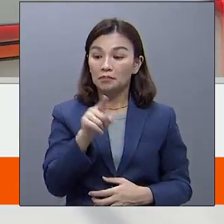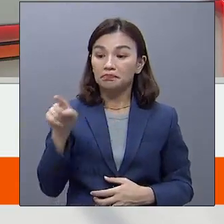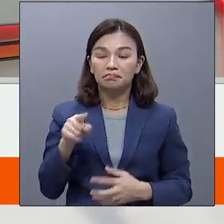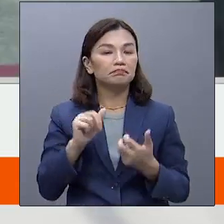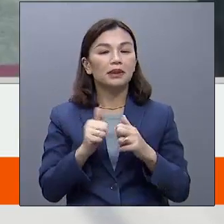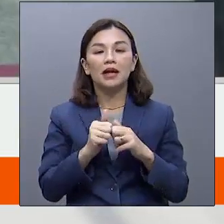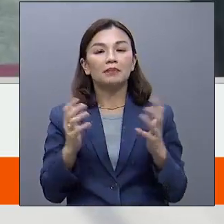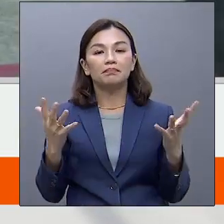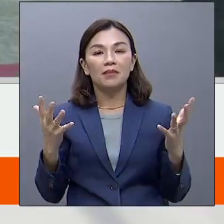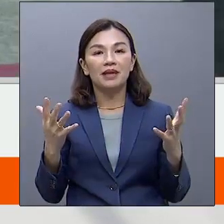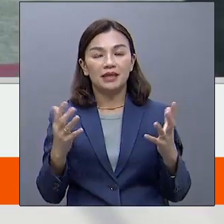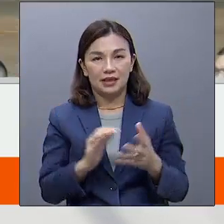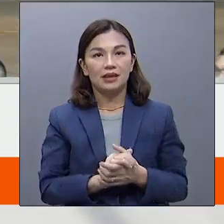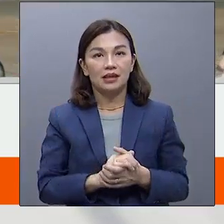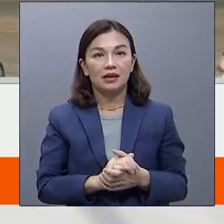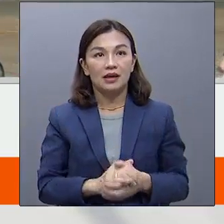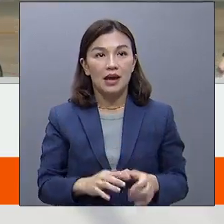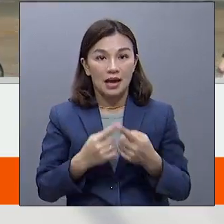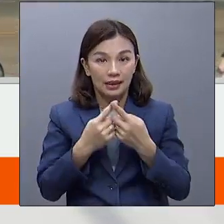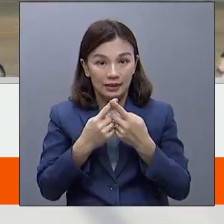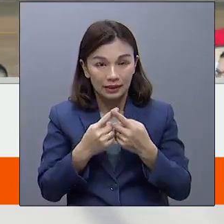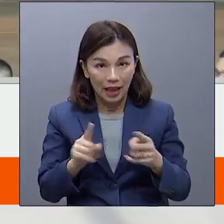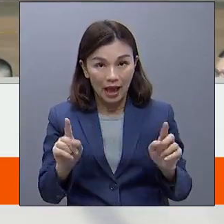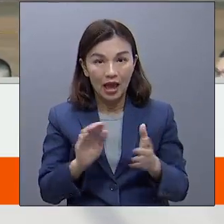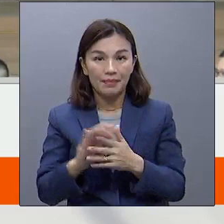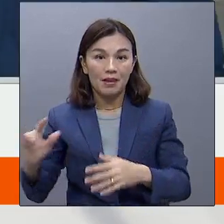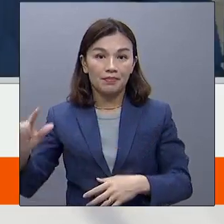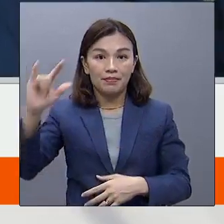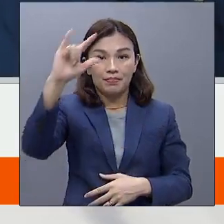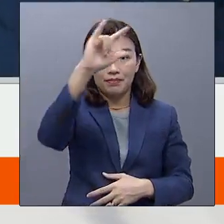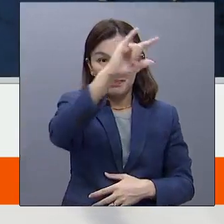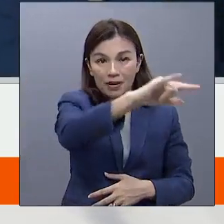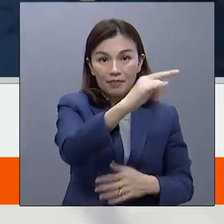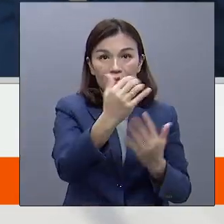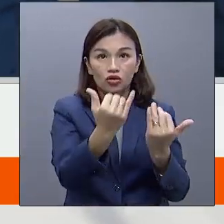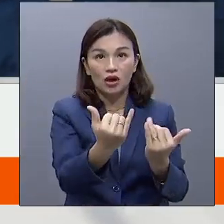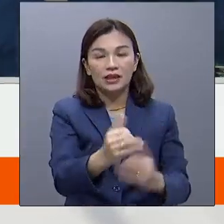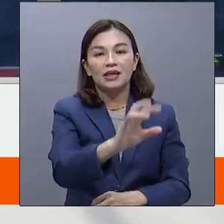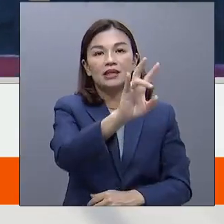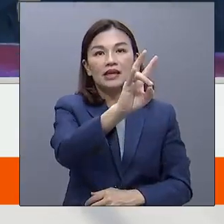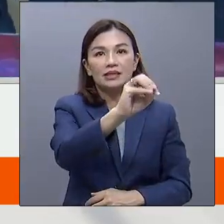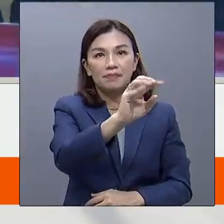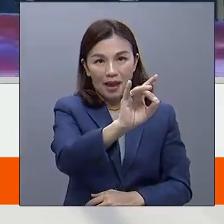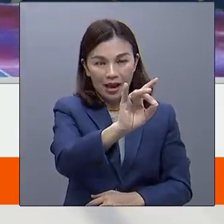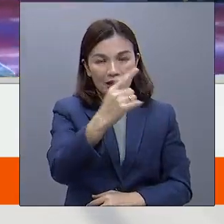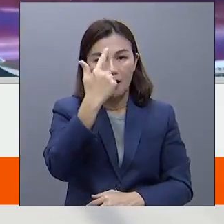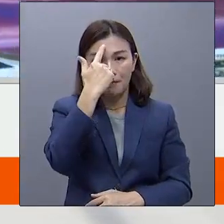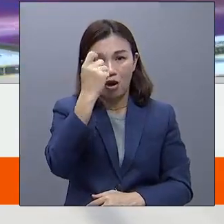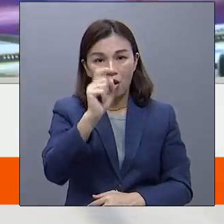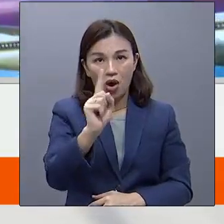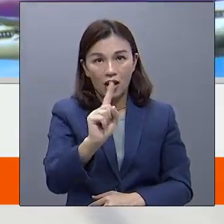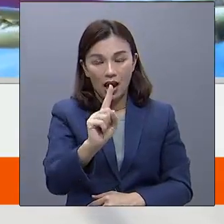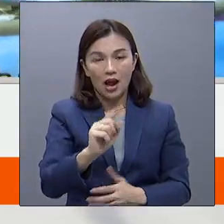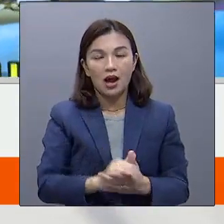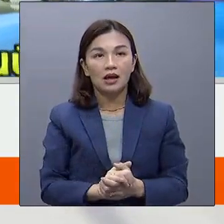แต่ว่าจำนวนที่จะเดินทางกลับไปเนี่ยเอ่อตอนนี้เป็น 78คนเพราะว่ามีอีก